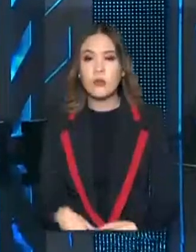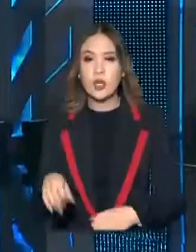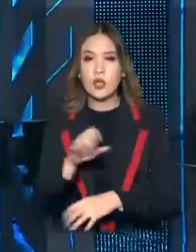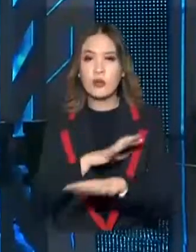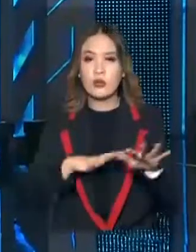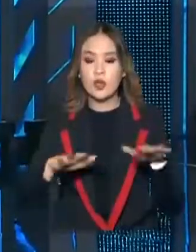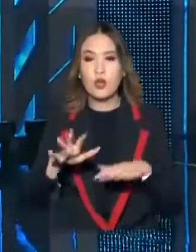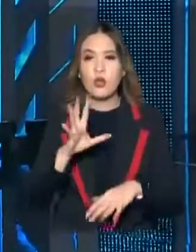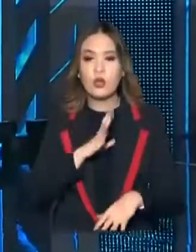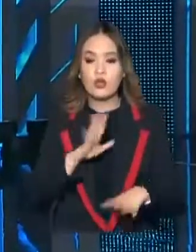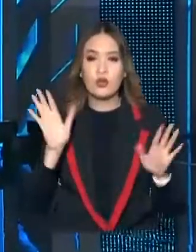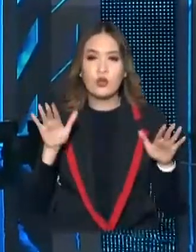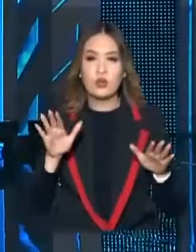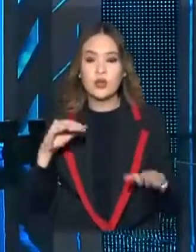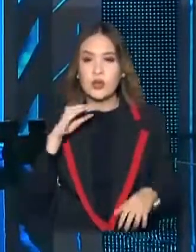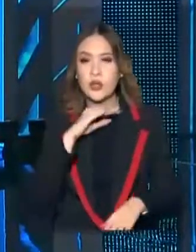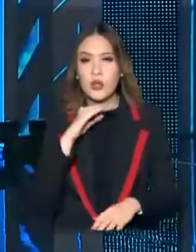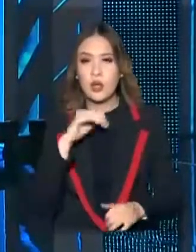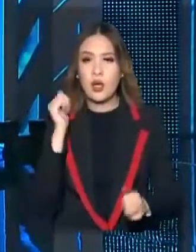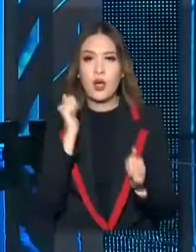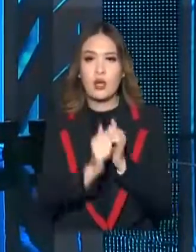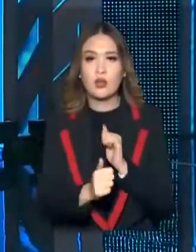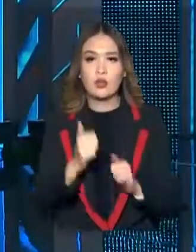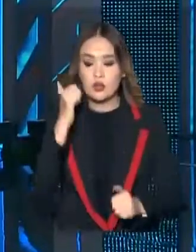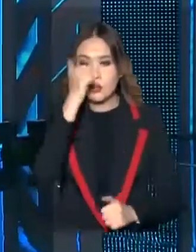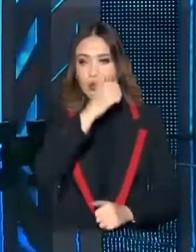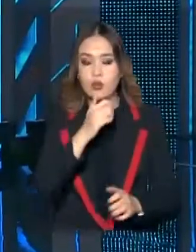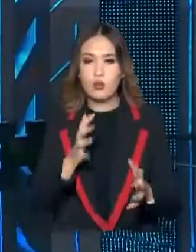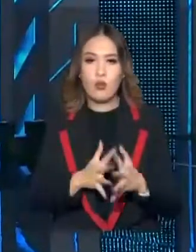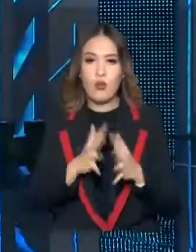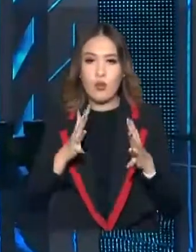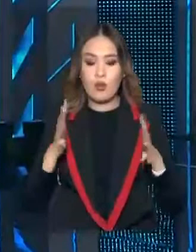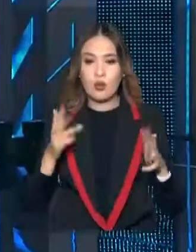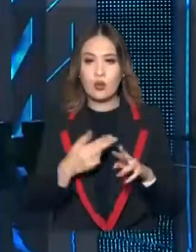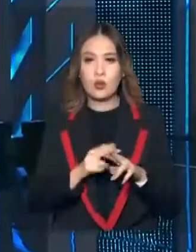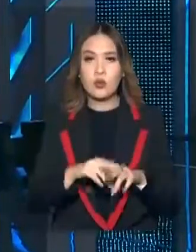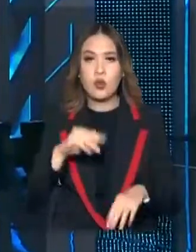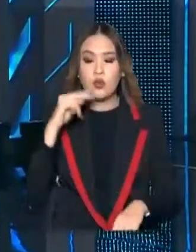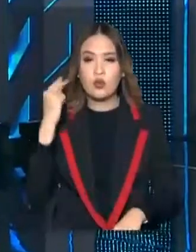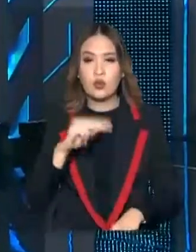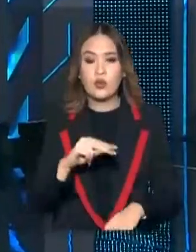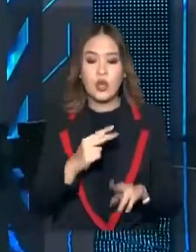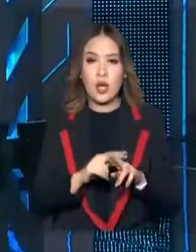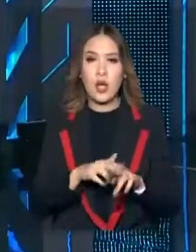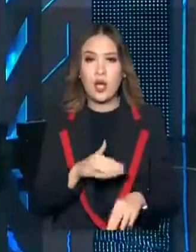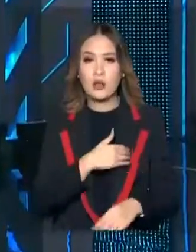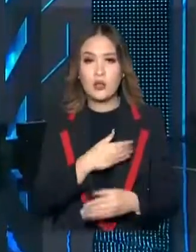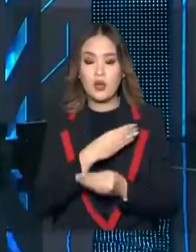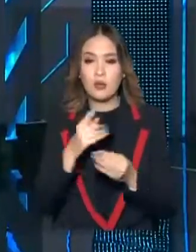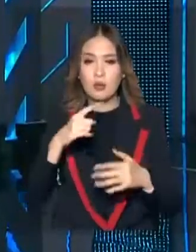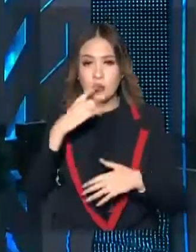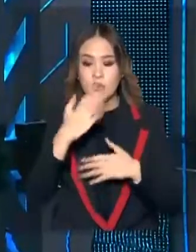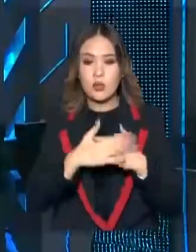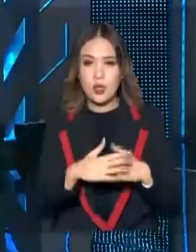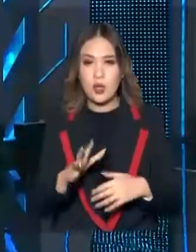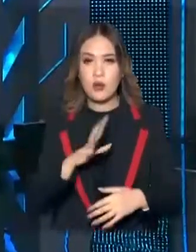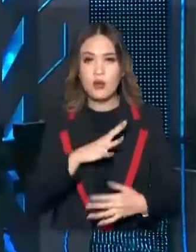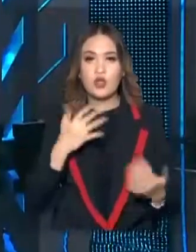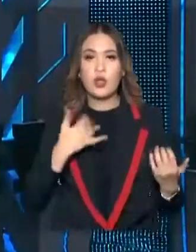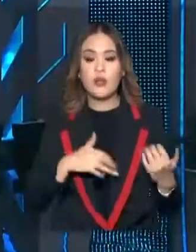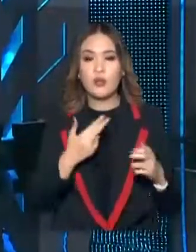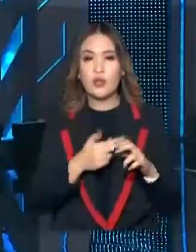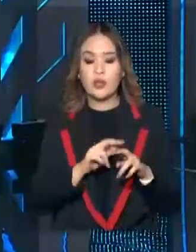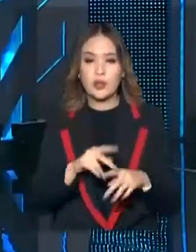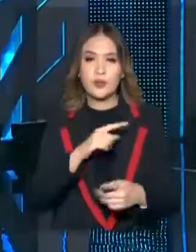Елімізде құс етіне деген сұраныс жылдан жылға артып келеді. Отандық нарықты сапалы өніммен қамтамасыз етуге биылдан бастап жамбылдық